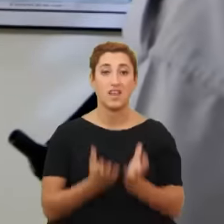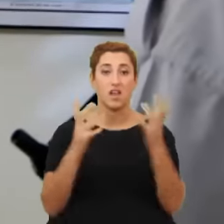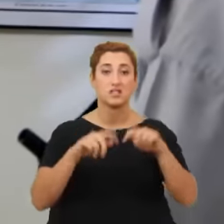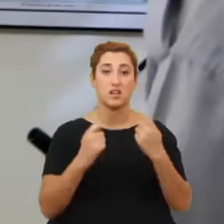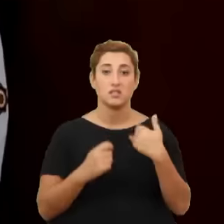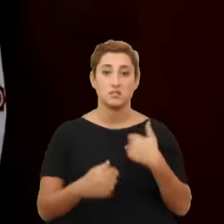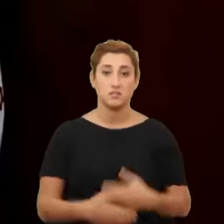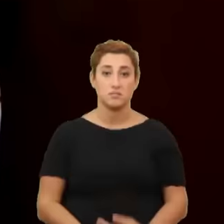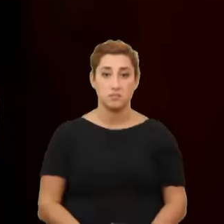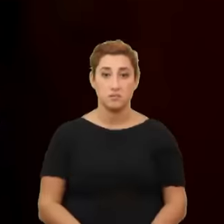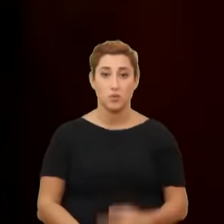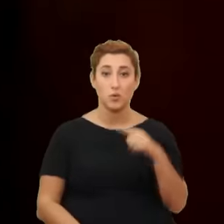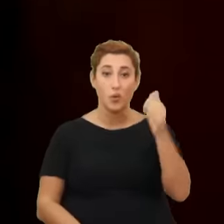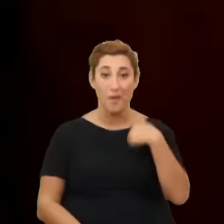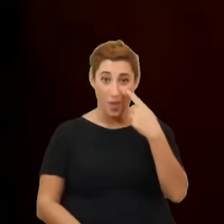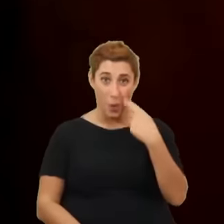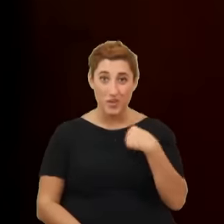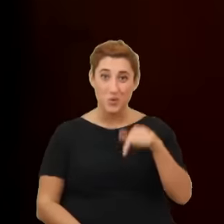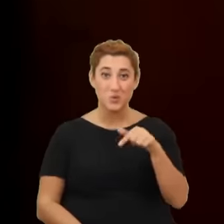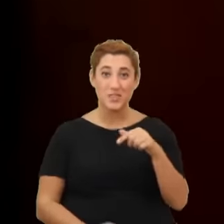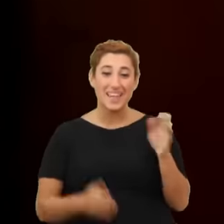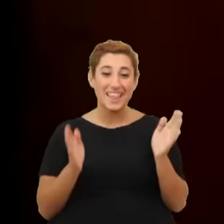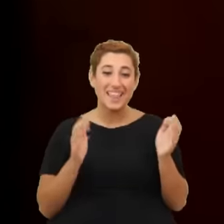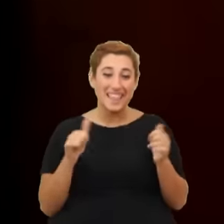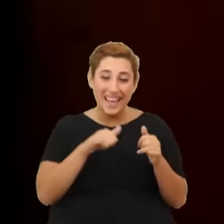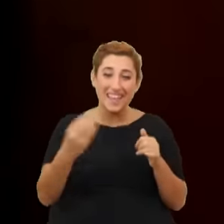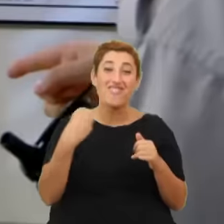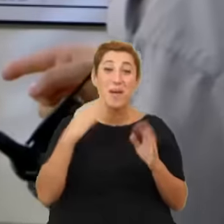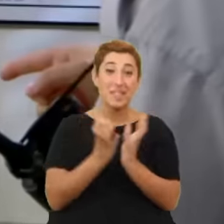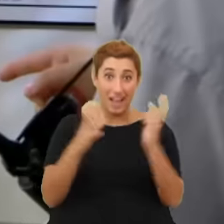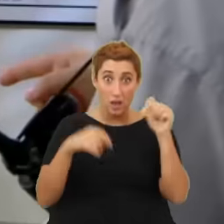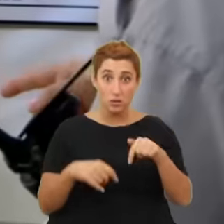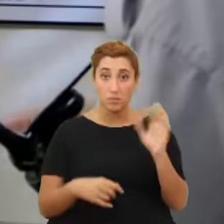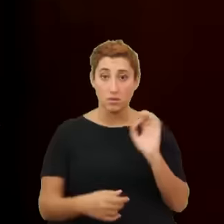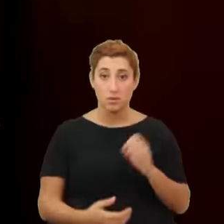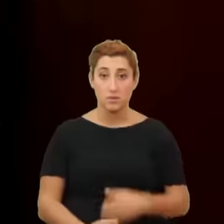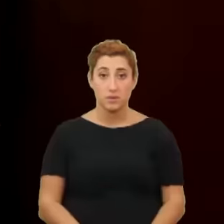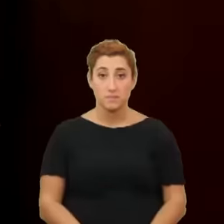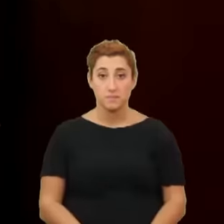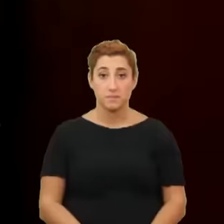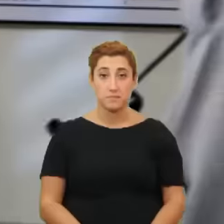Kaseyi kırdım. Bugün bana gösterdiniz. Hani şu yanına bile yaklaştırmak istemediniz kaseyi mi?